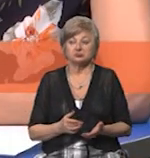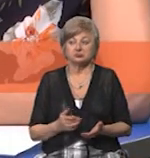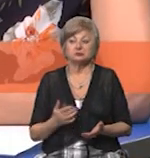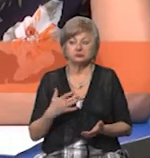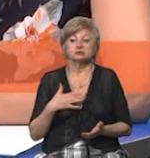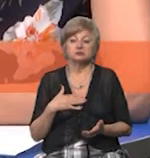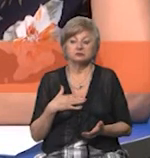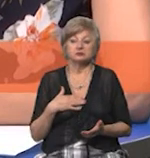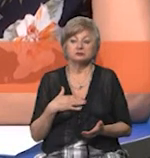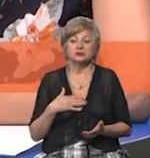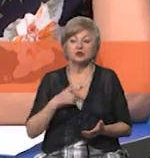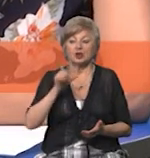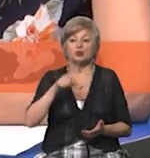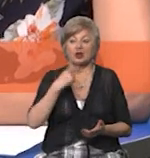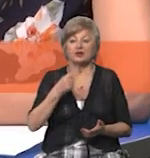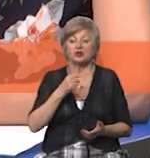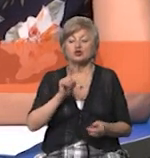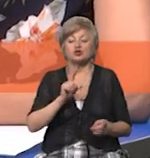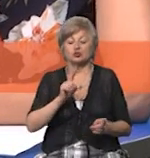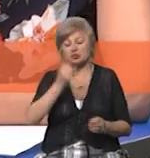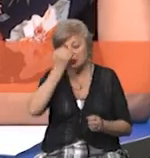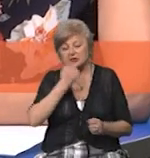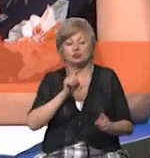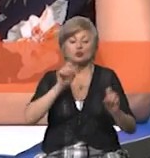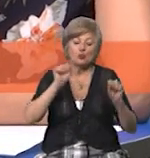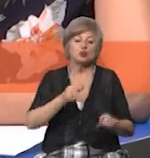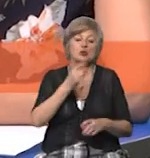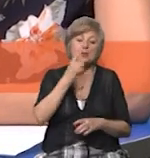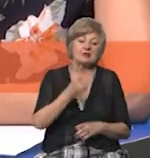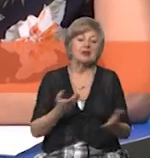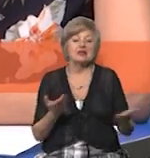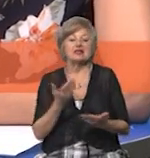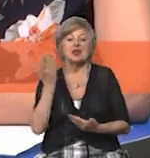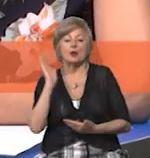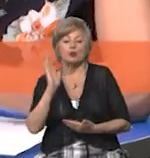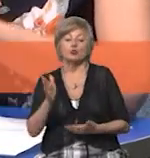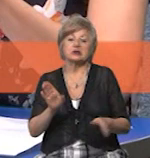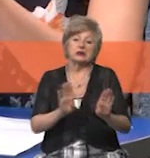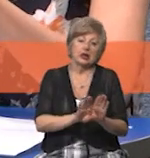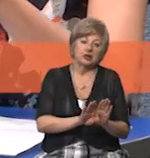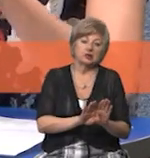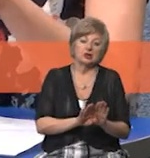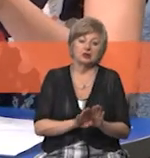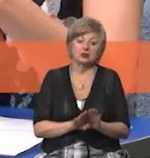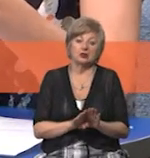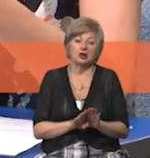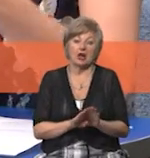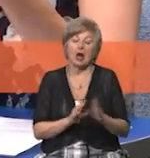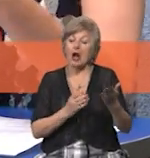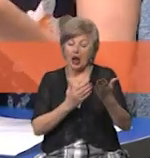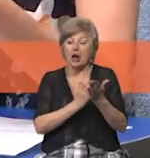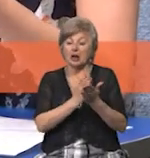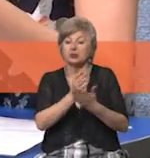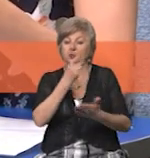Мені взагалі там люди дякували, що вони хоч можуть подивитись, як де буде перекрито. І ця схемка з'явилася вже в понеділок ввечері,